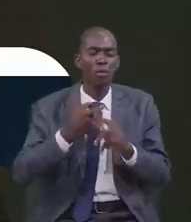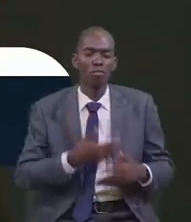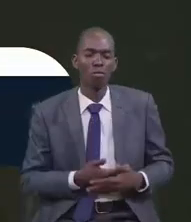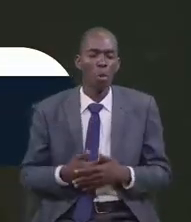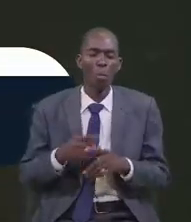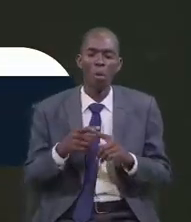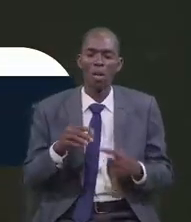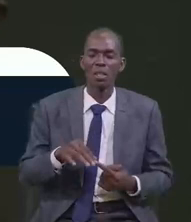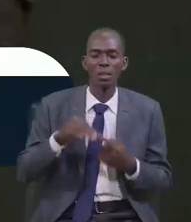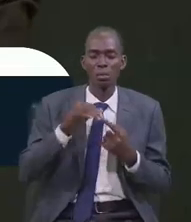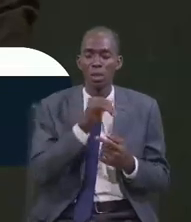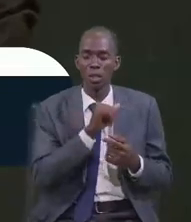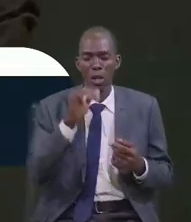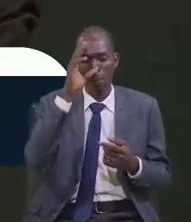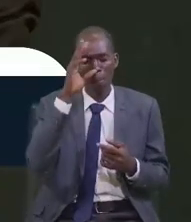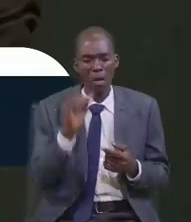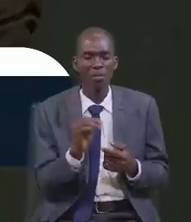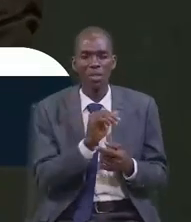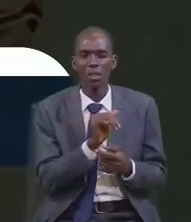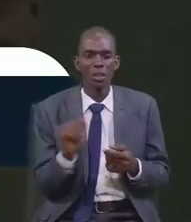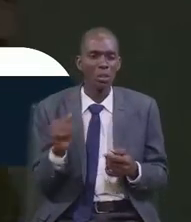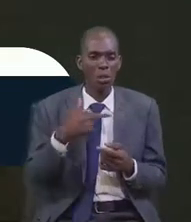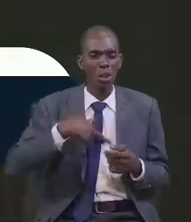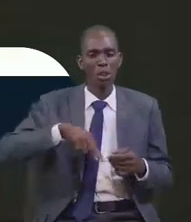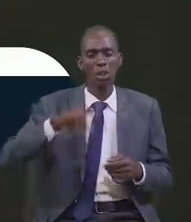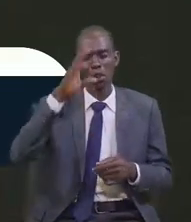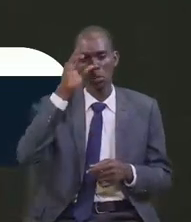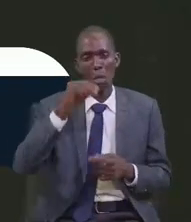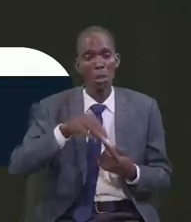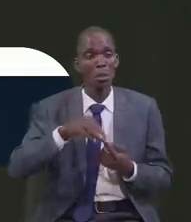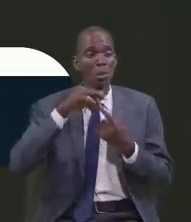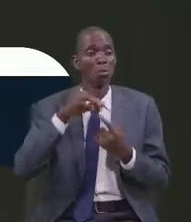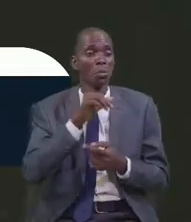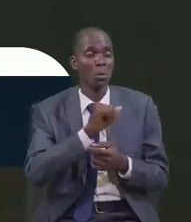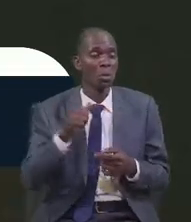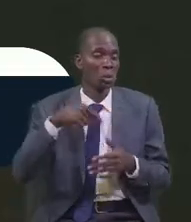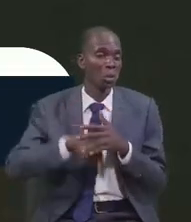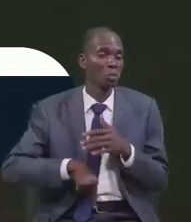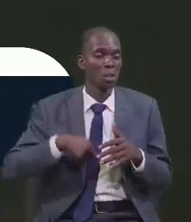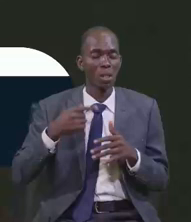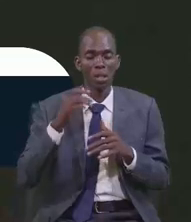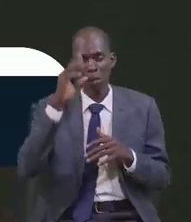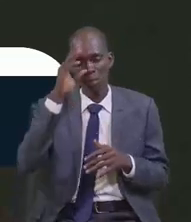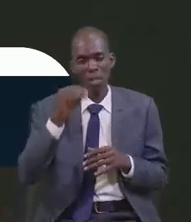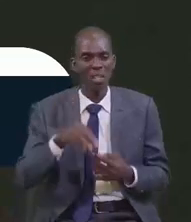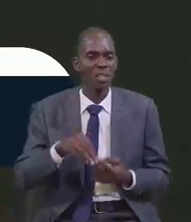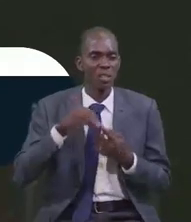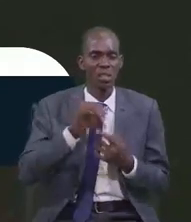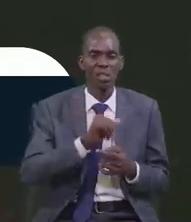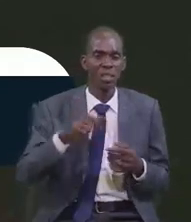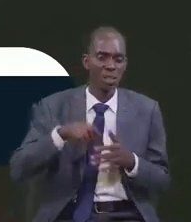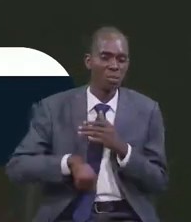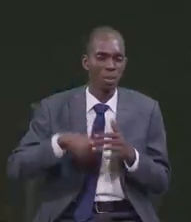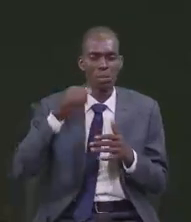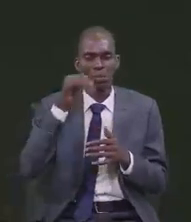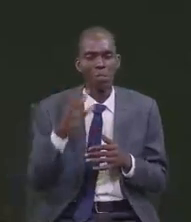un Nazaréen, un homme religieux, c'est un homme de la vie profonde, c'est une femme de la vie profonde, c'est un homme